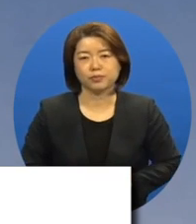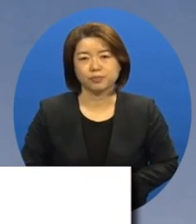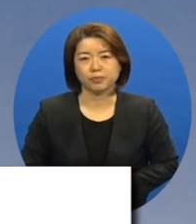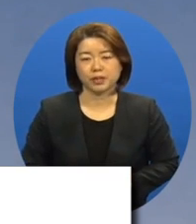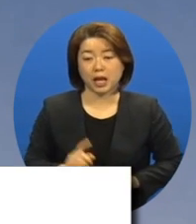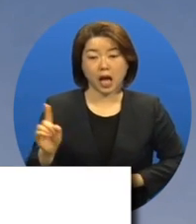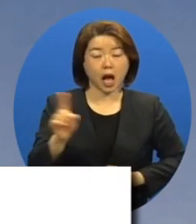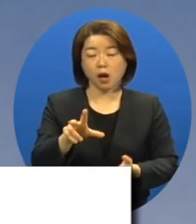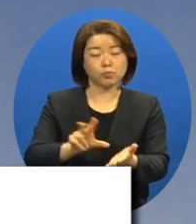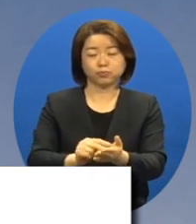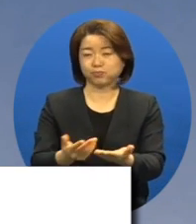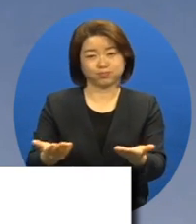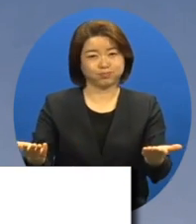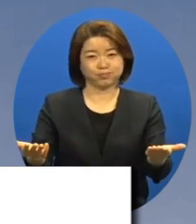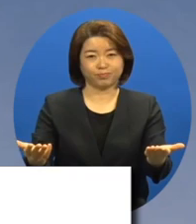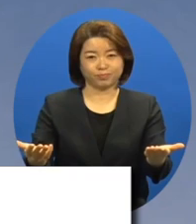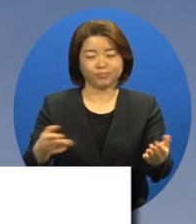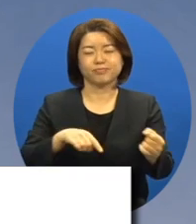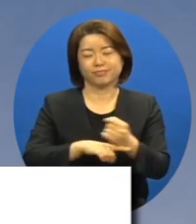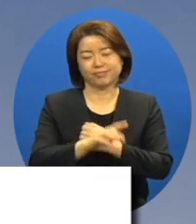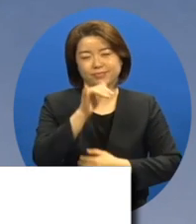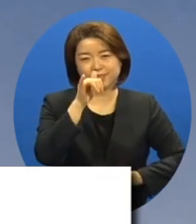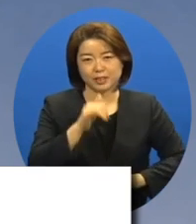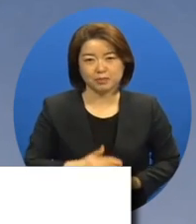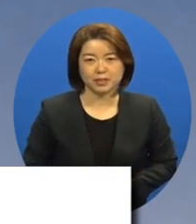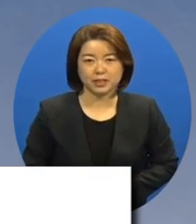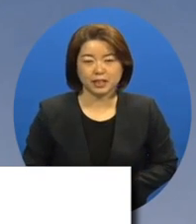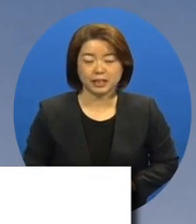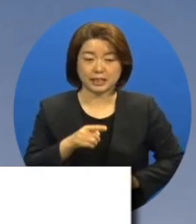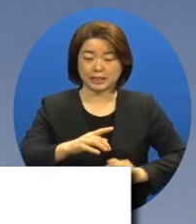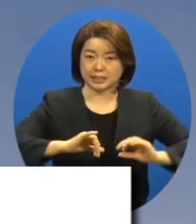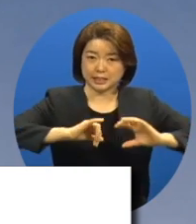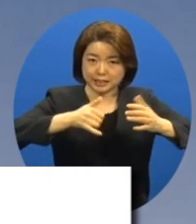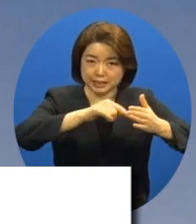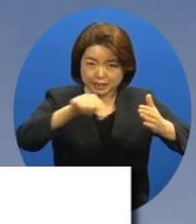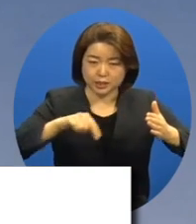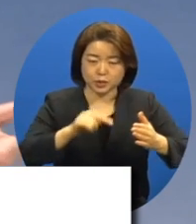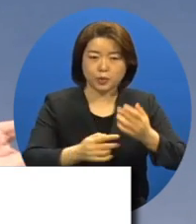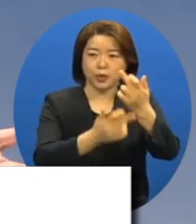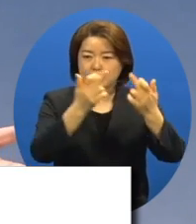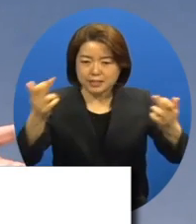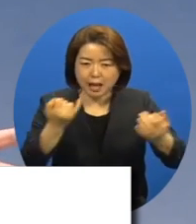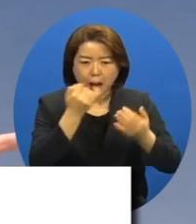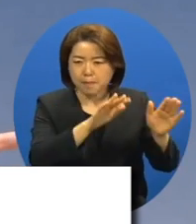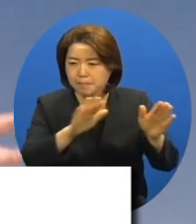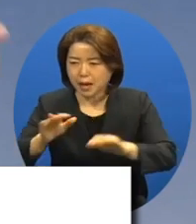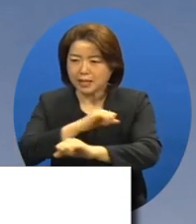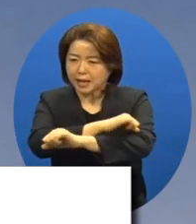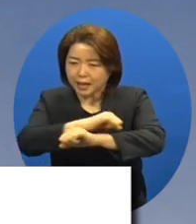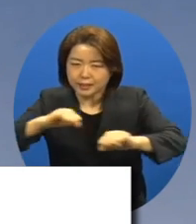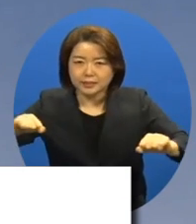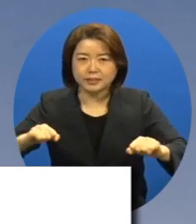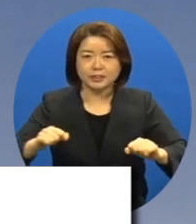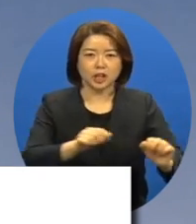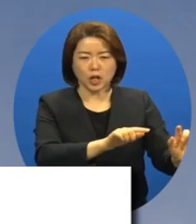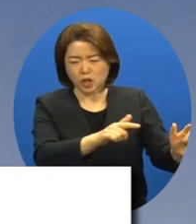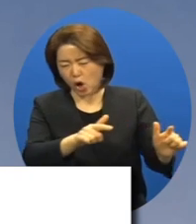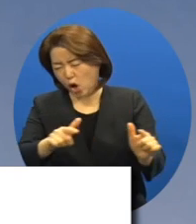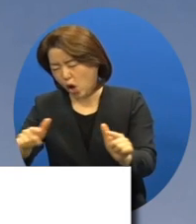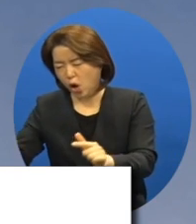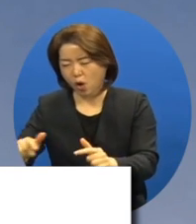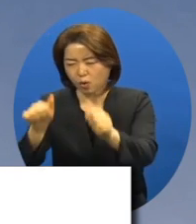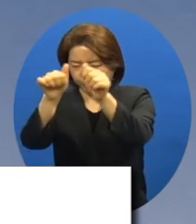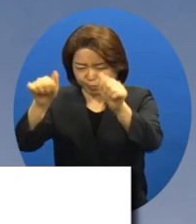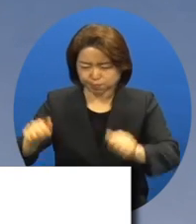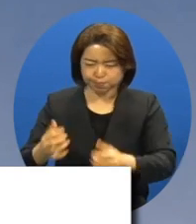아무 문제가 없다 그런 뜻입니다 이 세상에는 산이고 받아 고 드리고 여러 많은 우상 들이